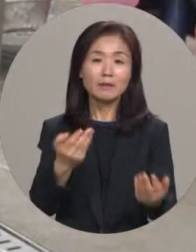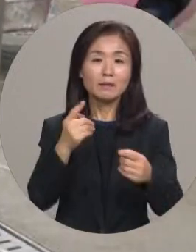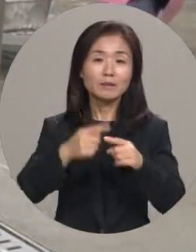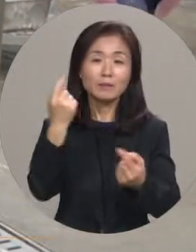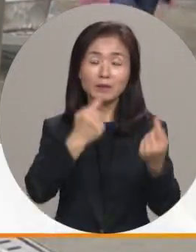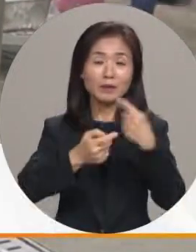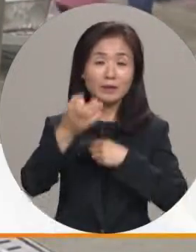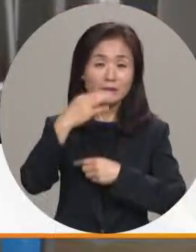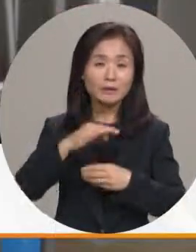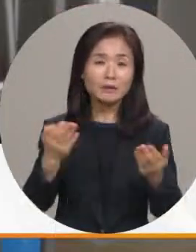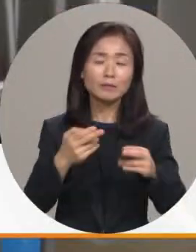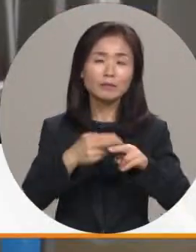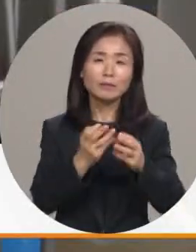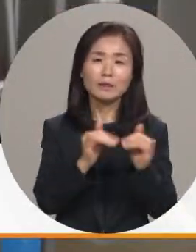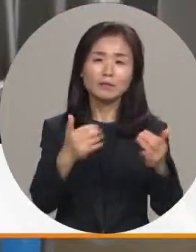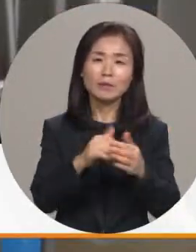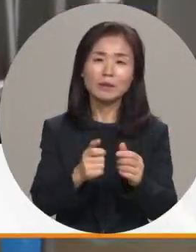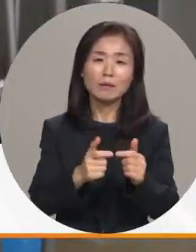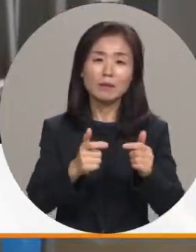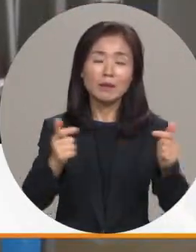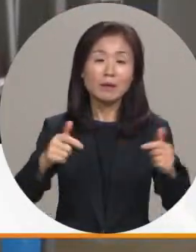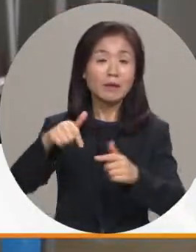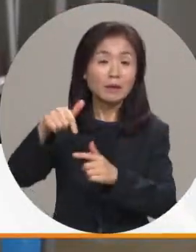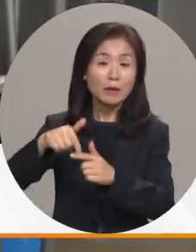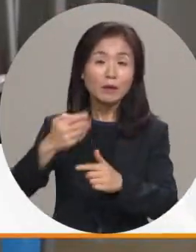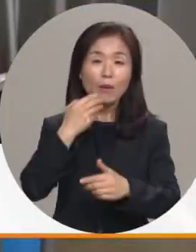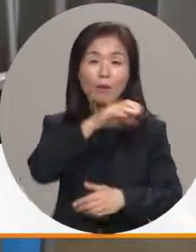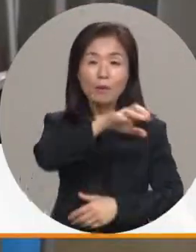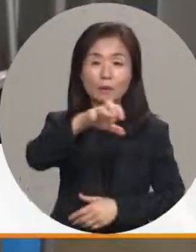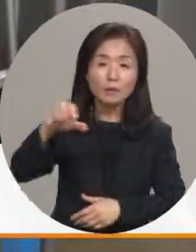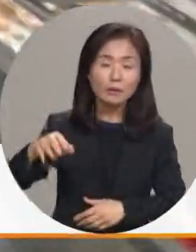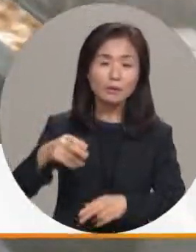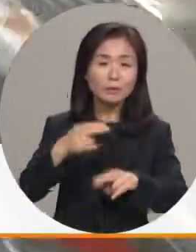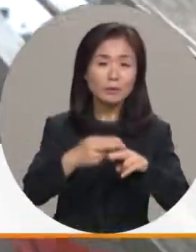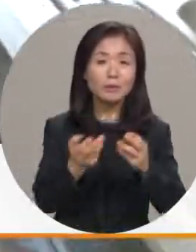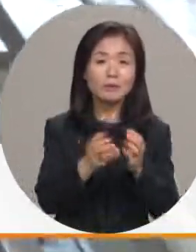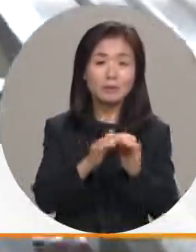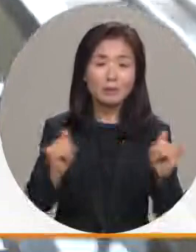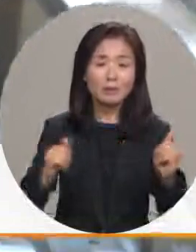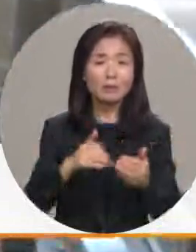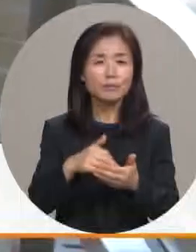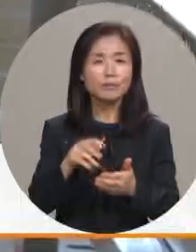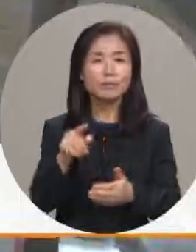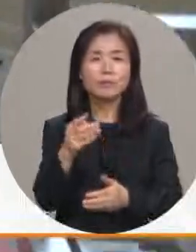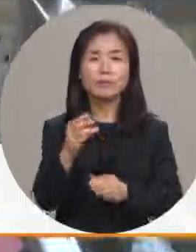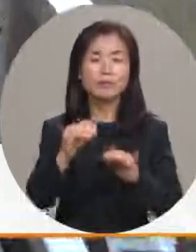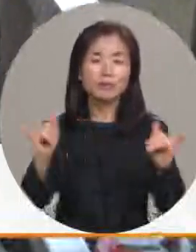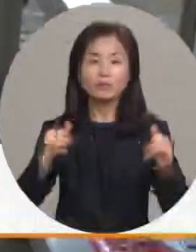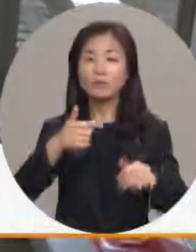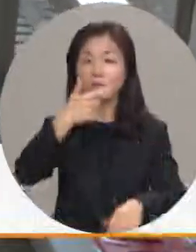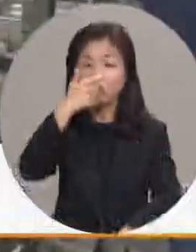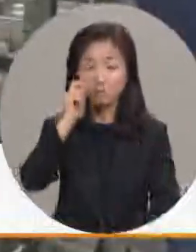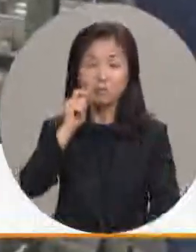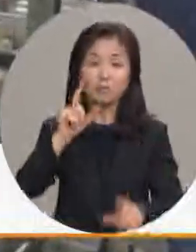인정받는 급식 노동자가 잇따르며 강남 등 서울 지역에선 조리 종사자가 수백 명씩 부족한